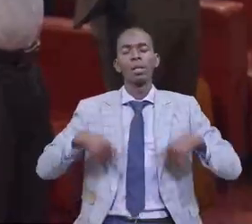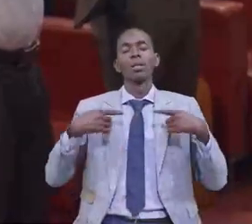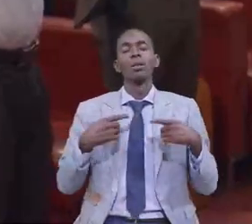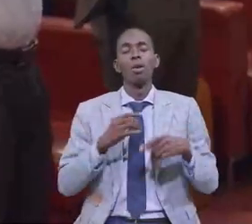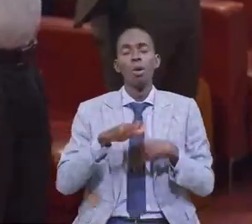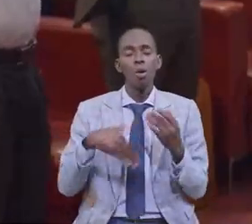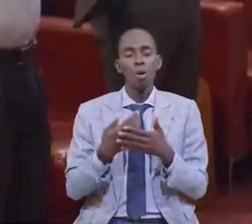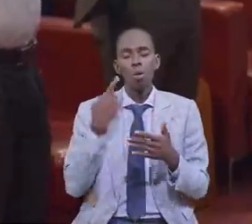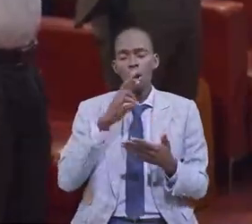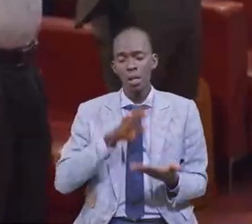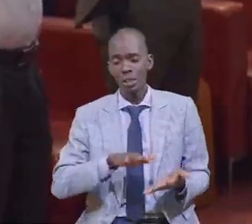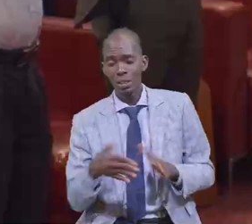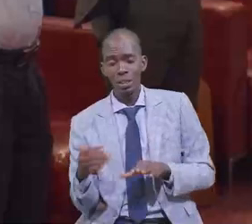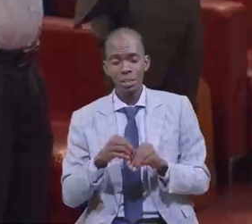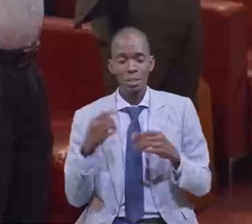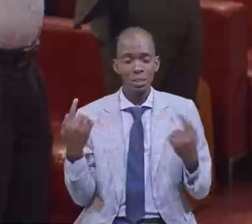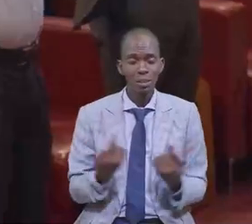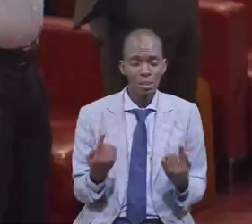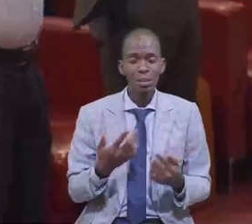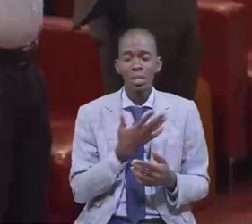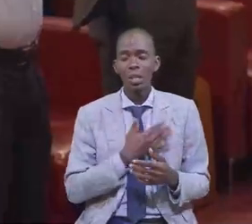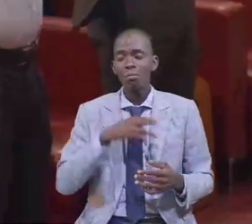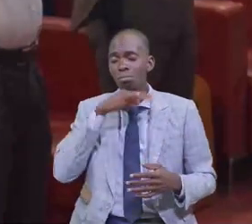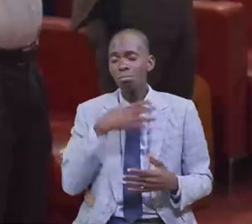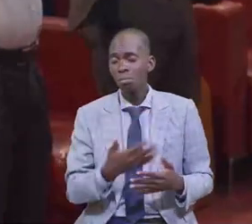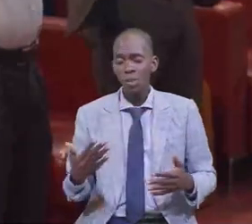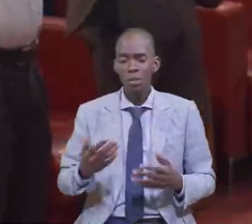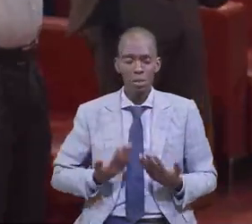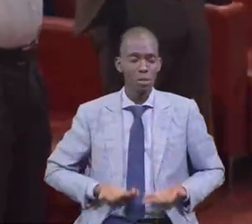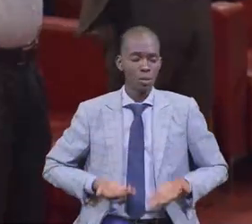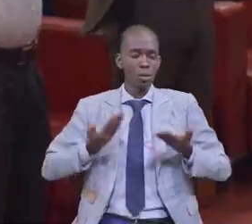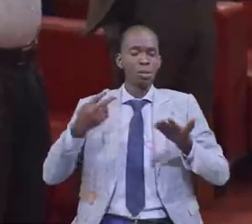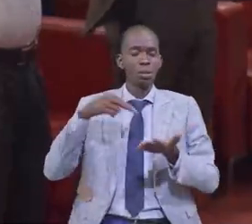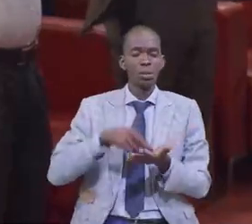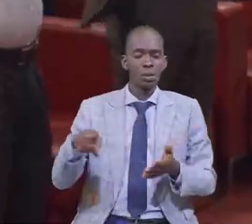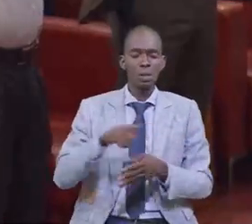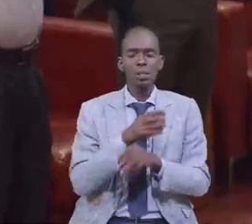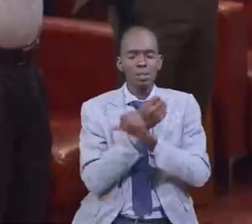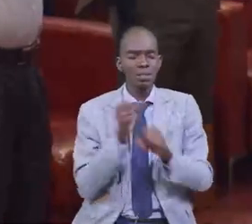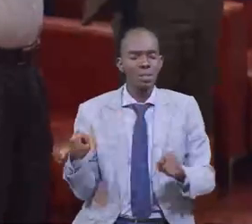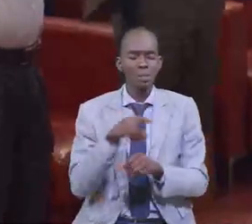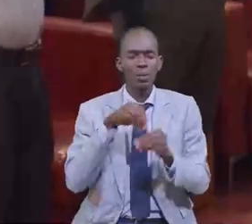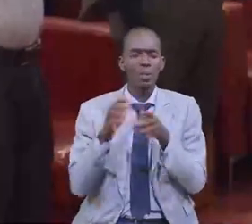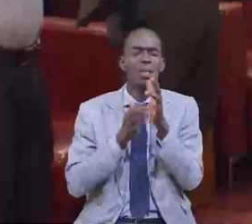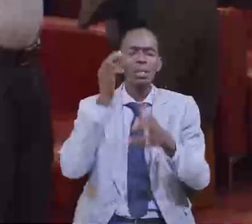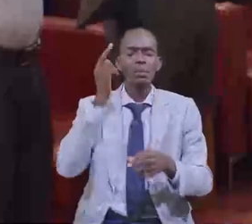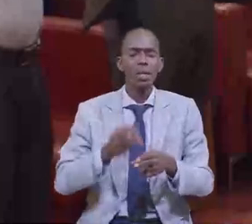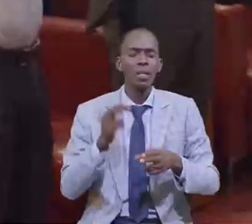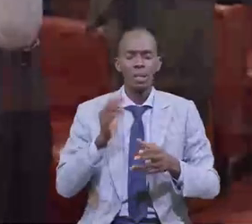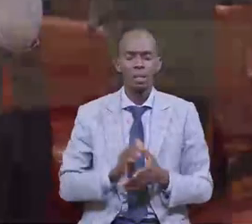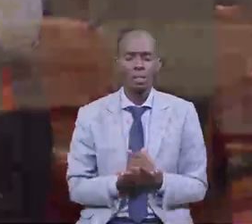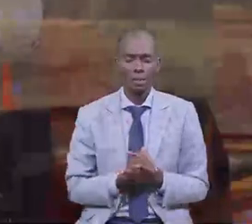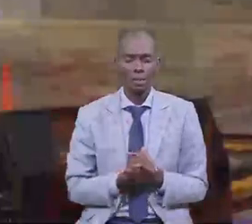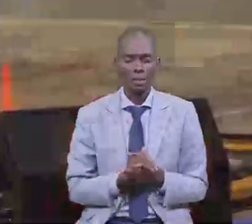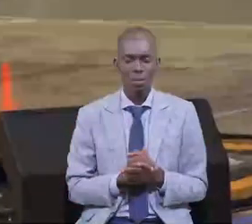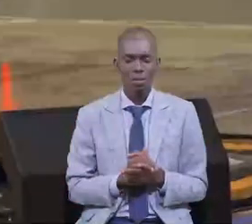vie. Ceux qui sont morts dans le péché, dans les transgressions, ravive-les, sauve-les au nom de